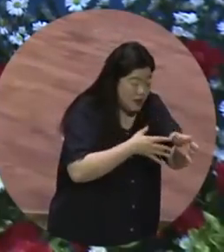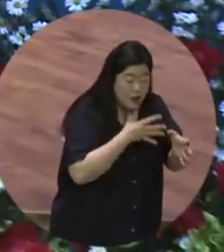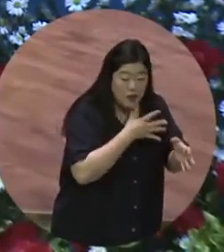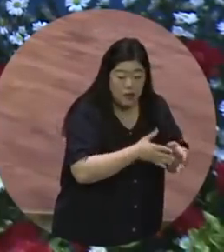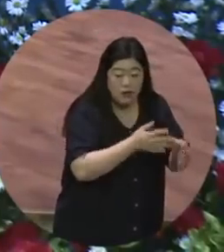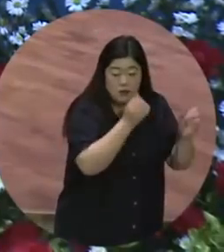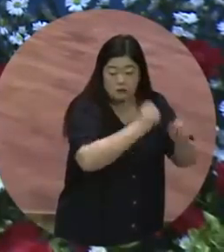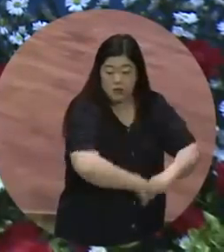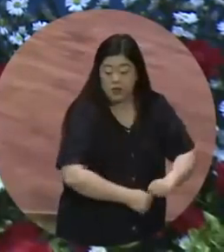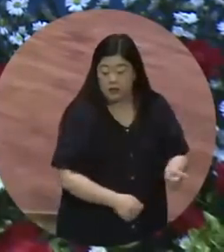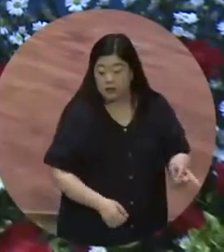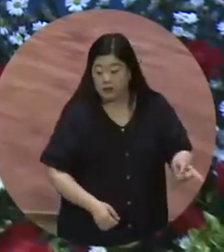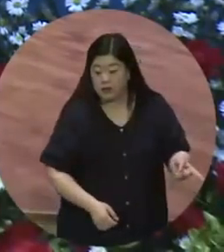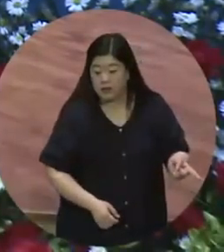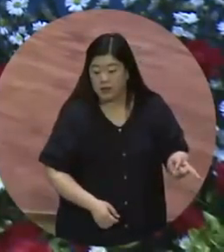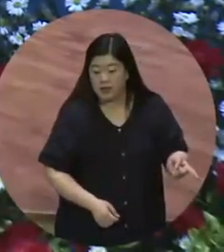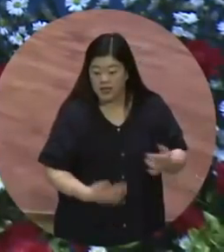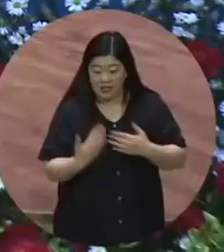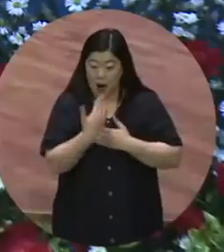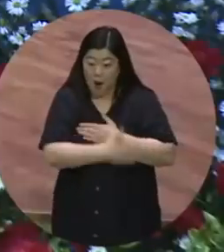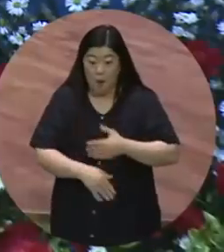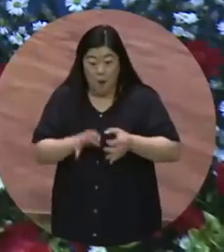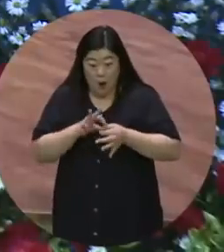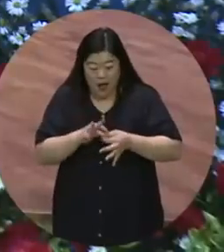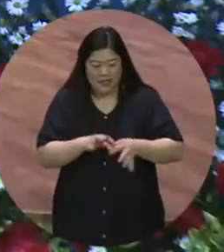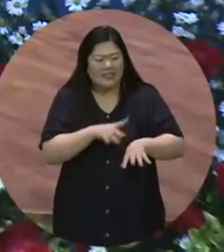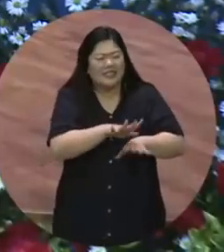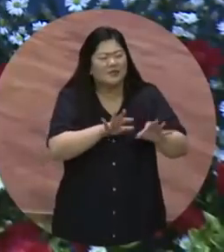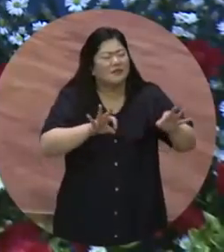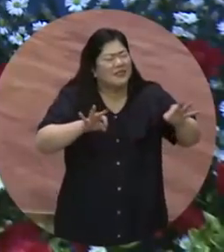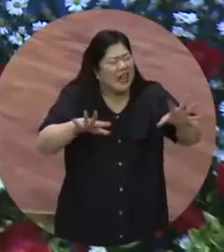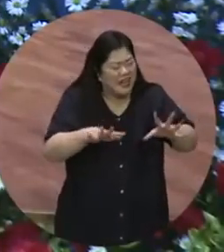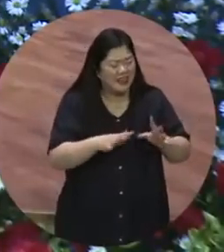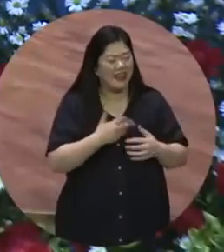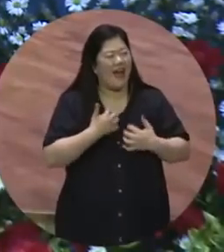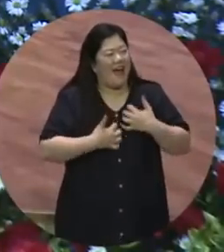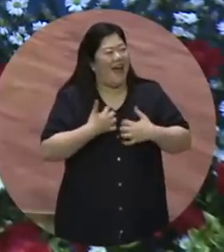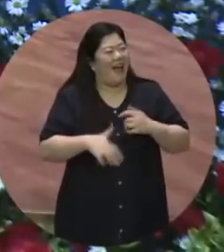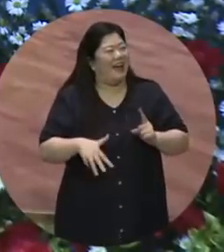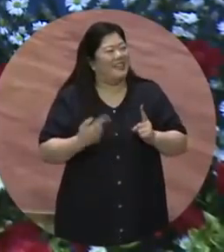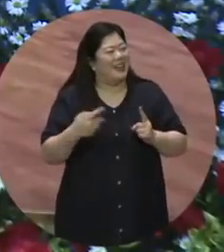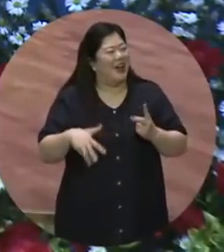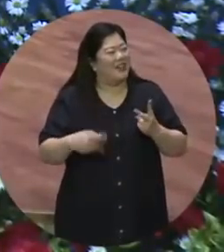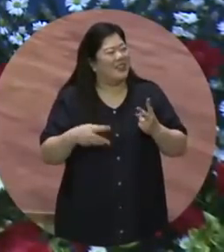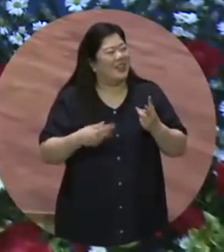육신적인 선택은 순간의 만족을 느낄 수 있지만 결국은 뭐요? 멸망의 길이.